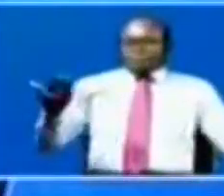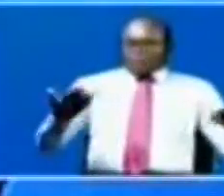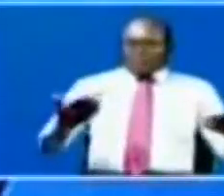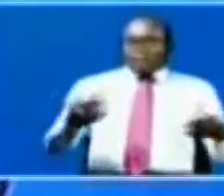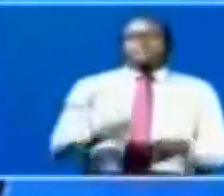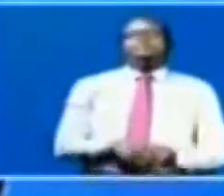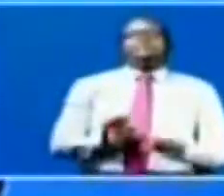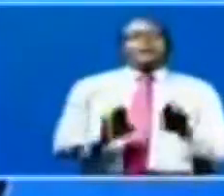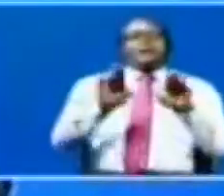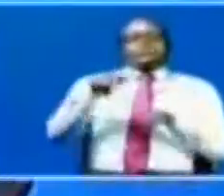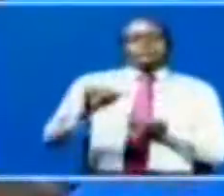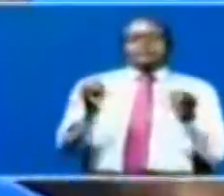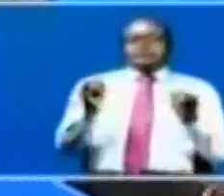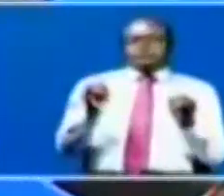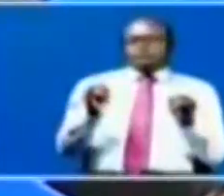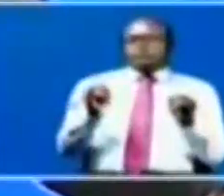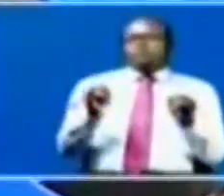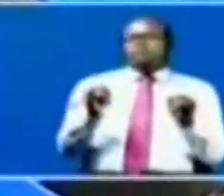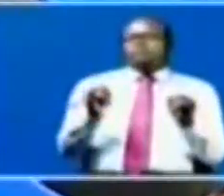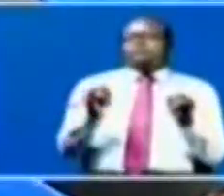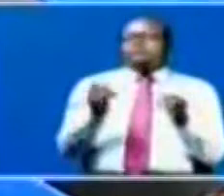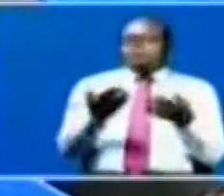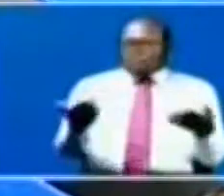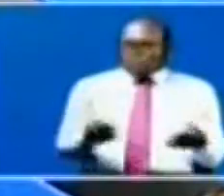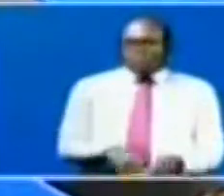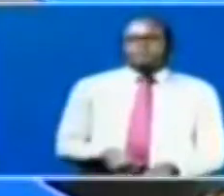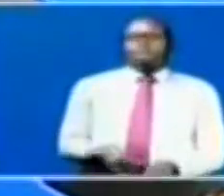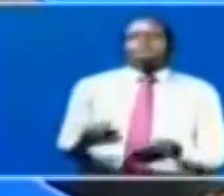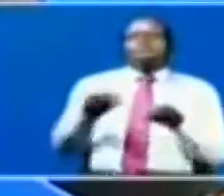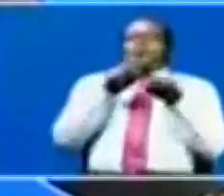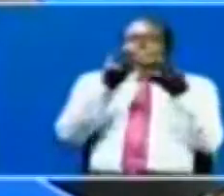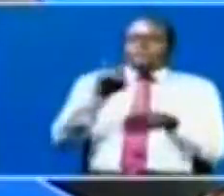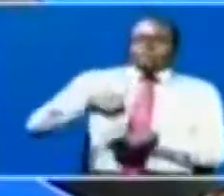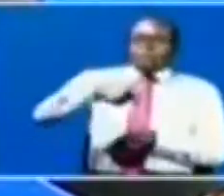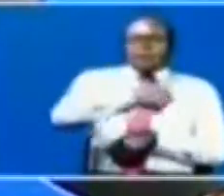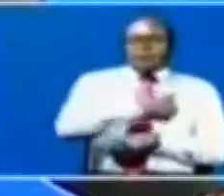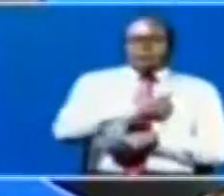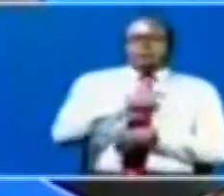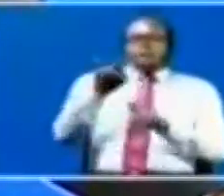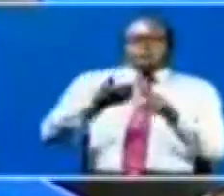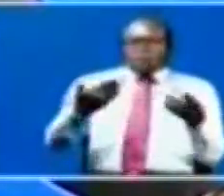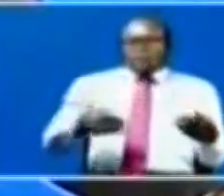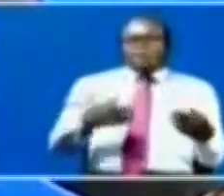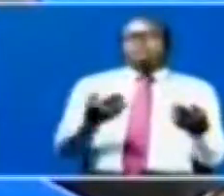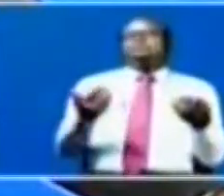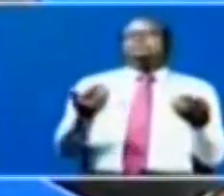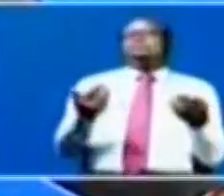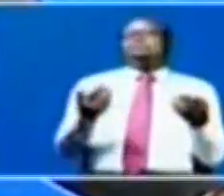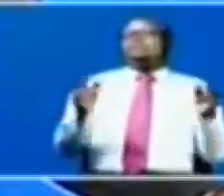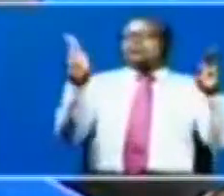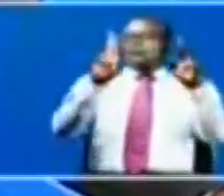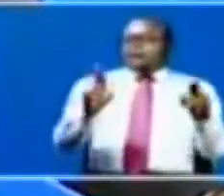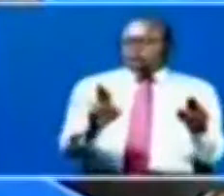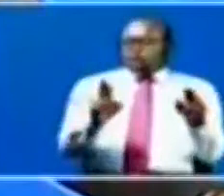nitakuacha na taarifa yake mwanahabari mwenzangu ambaye anatuletea taarifa hii kutokana na kongamano la kimataifa la